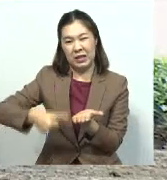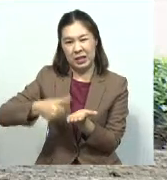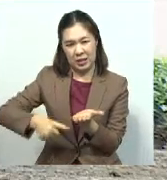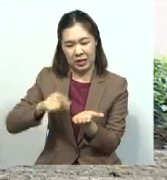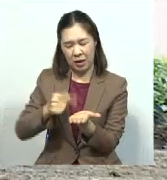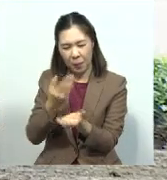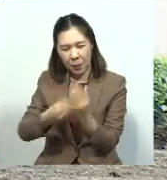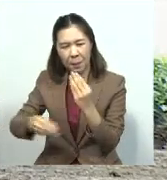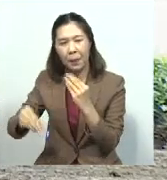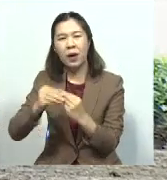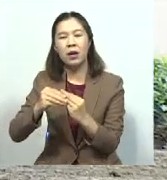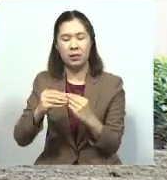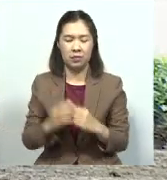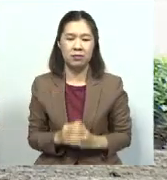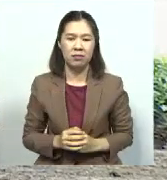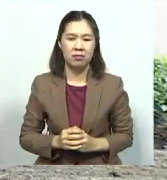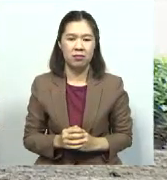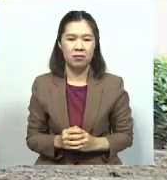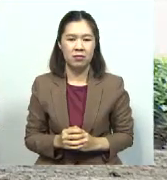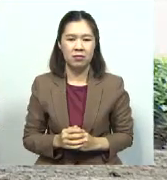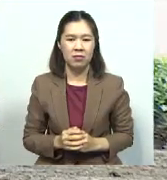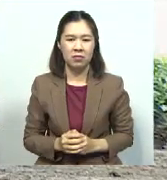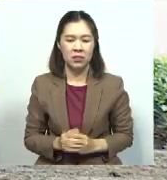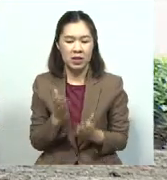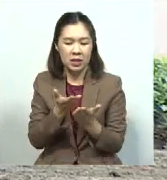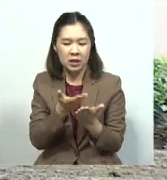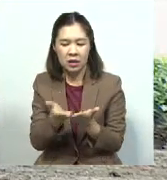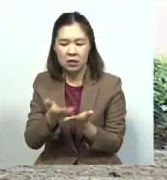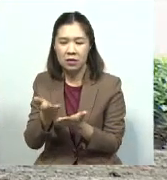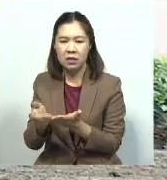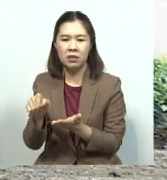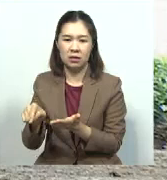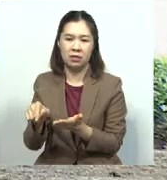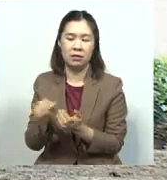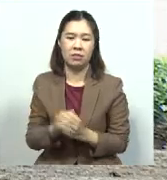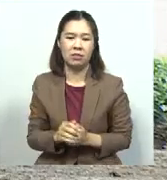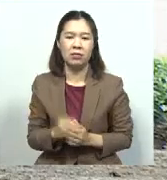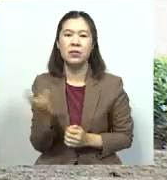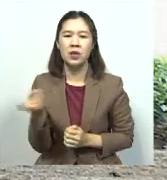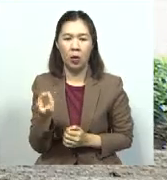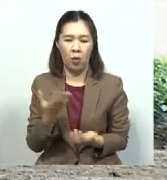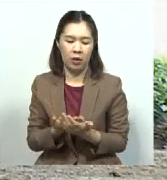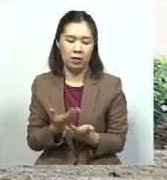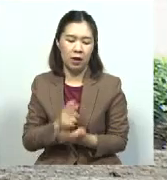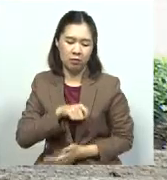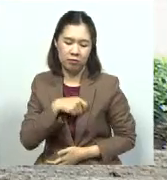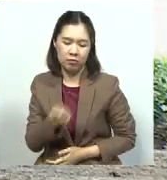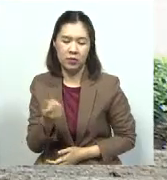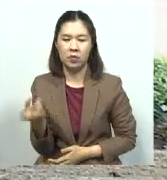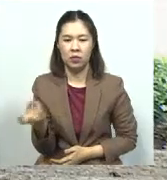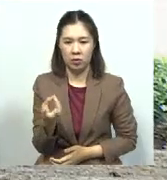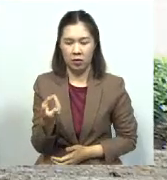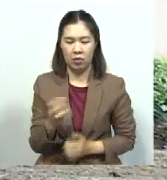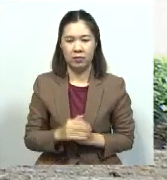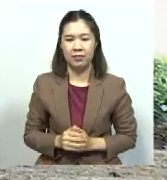นี้หลายอย่างนะครับในขณะที่กำลังซื้อเนี่ยก็ยังบางส่วนก็ยังมีน้อยนะครับซึ่งทางคุณทศพรสิ